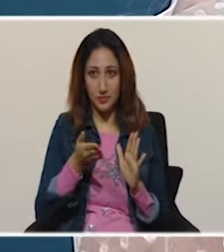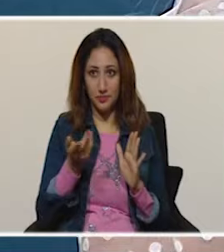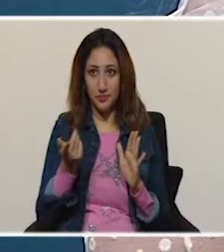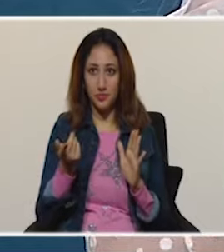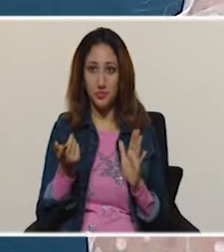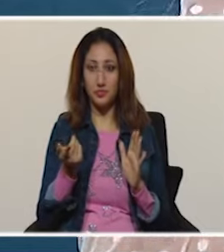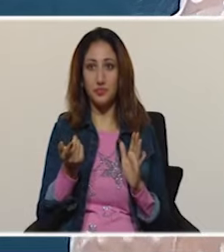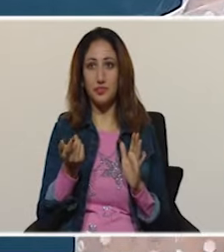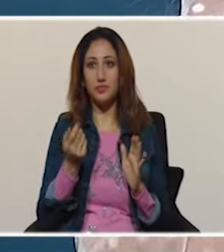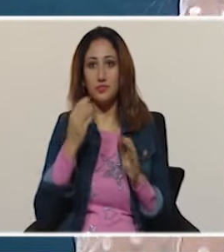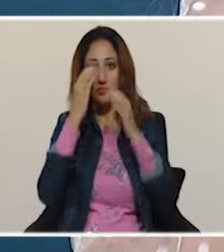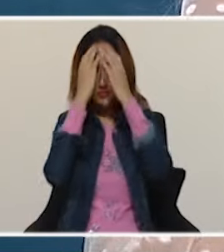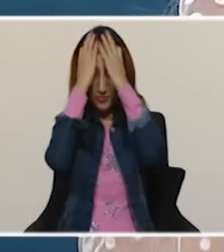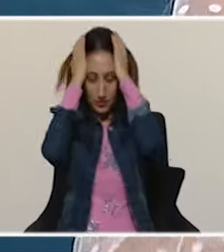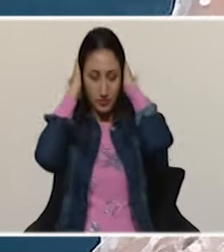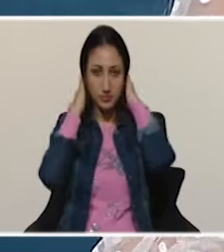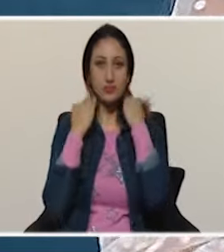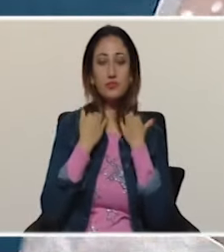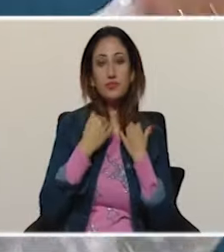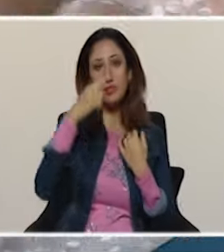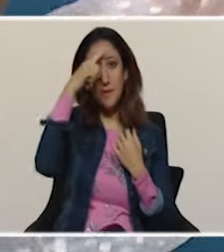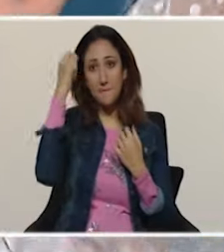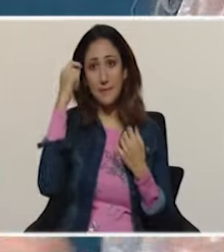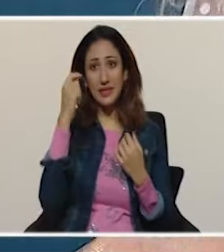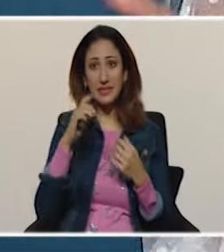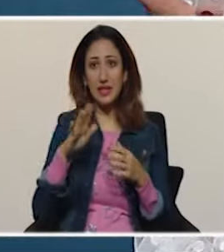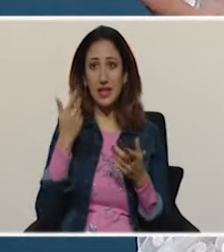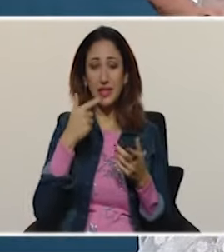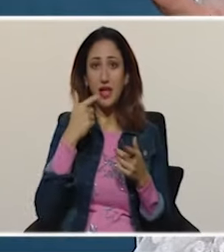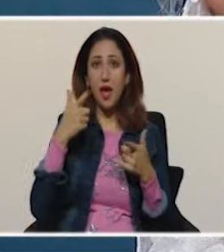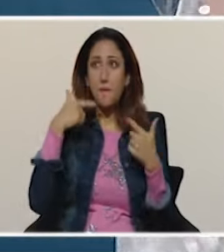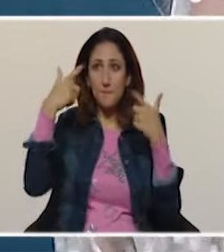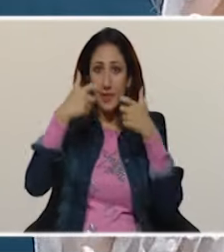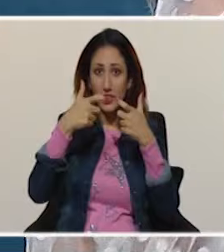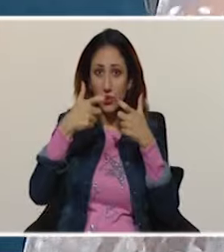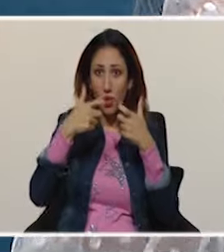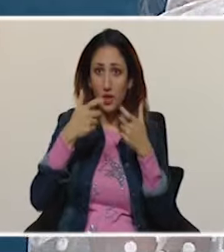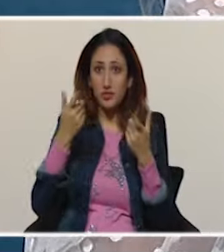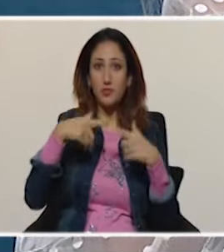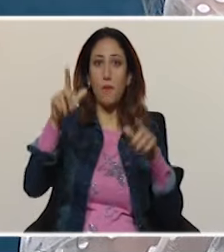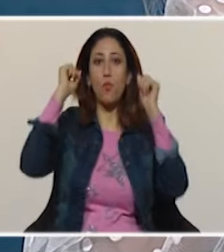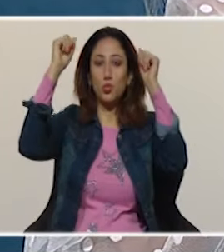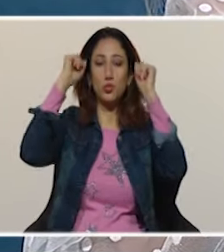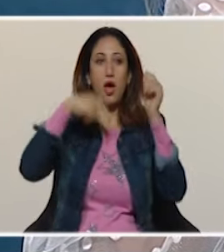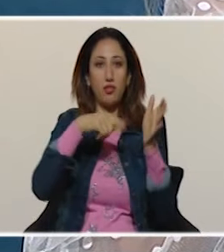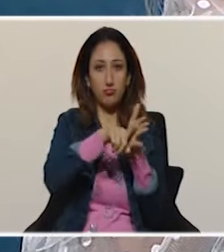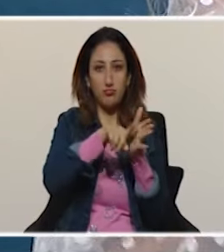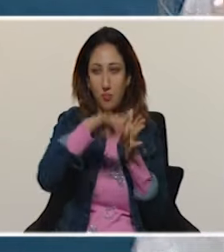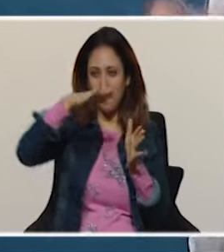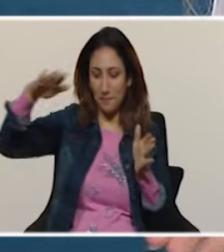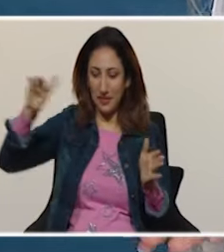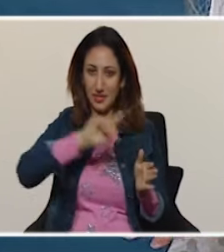نفترض في عدوان على جنوب لبنان ايوه اقوم الفصل ونروح نعمل مظاهره